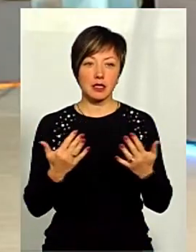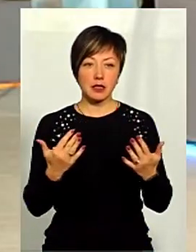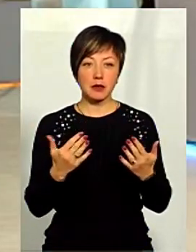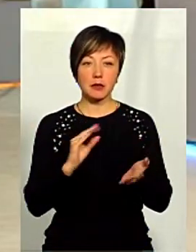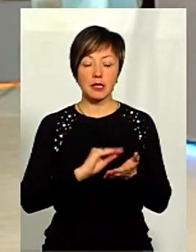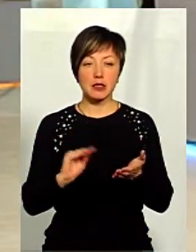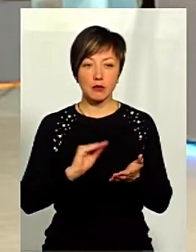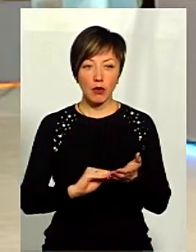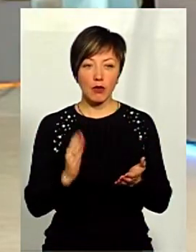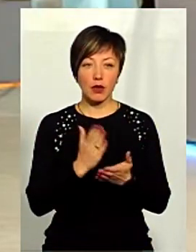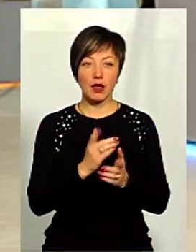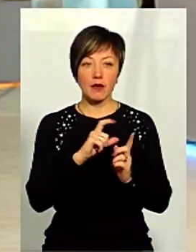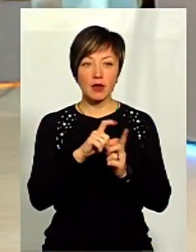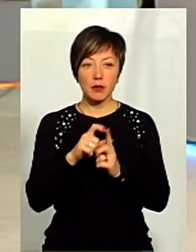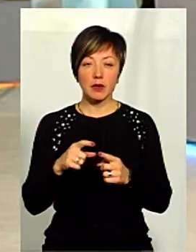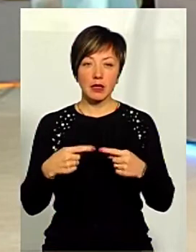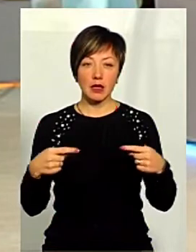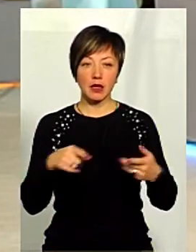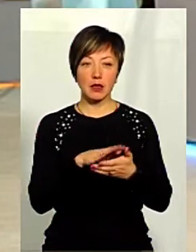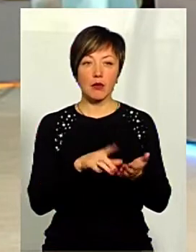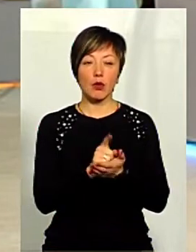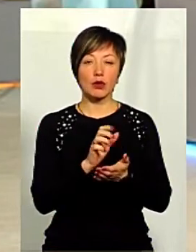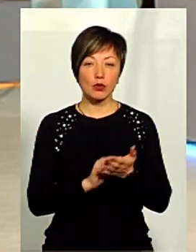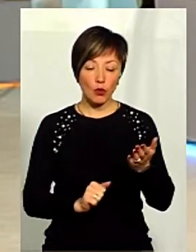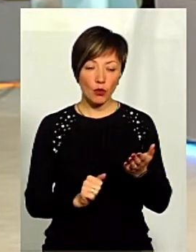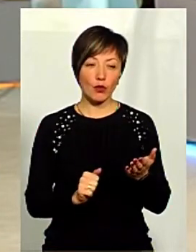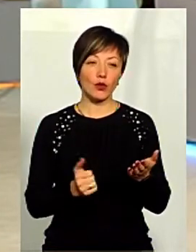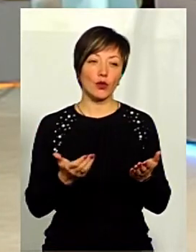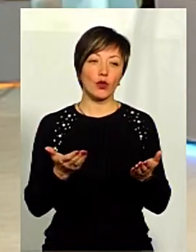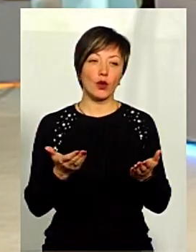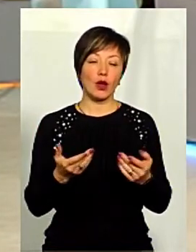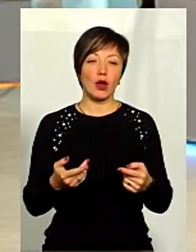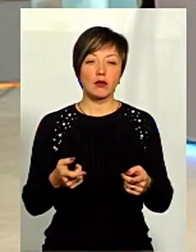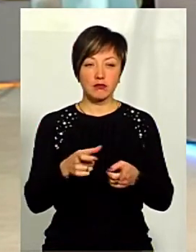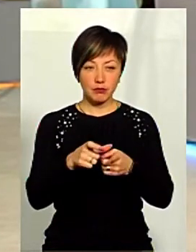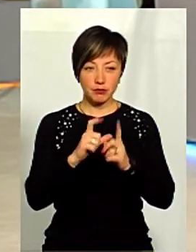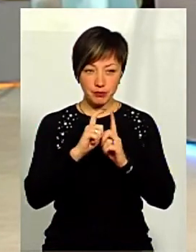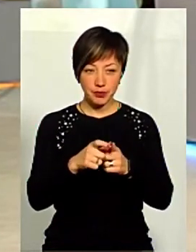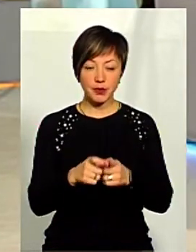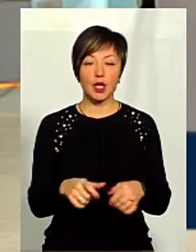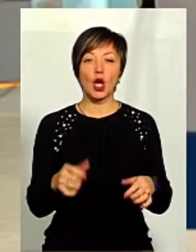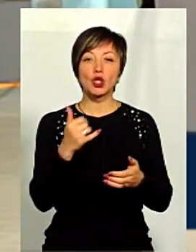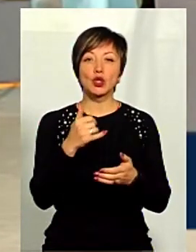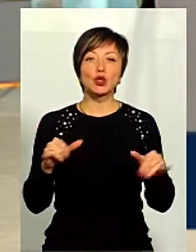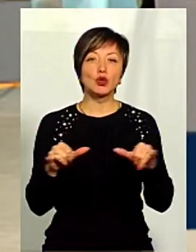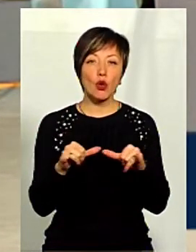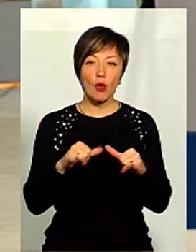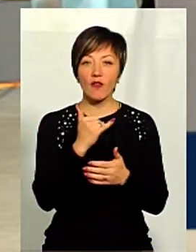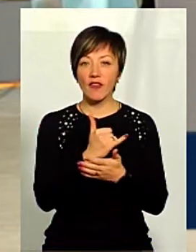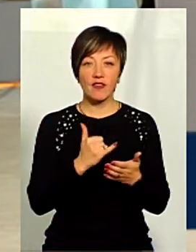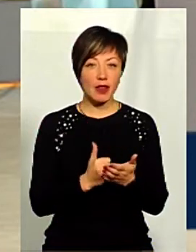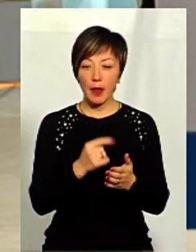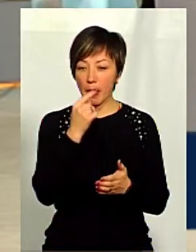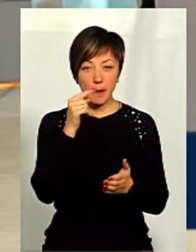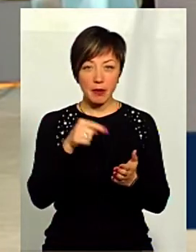і письмово, є відповіді і так далі в податкову, на що отримали однозначну відповідь. Столові вина не підпадають